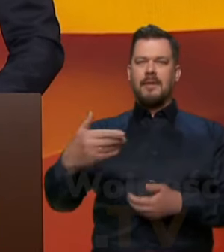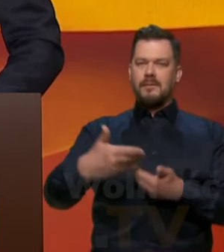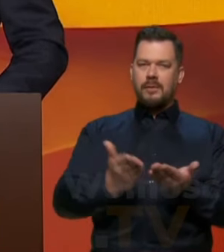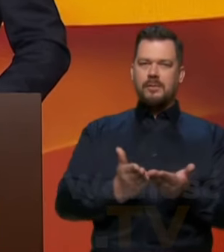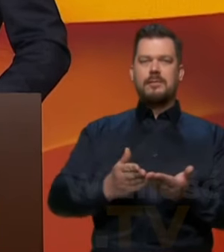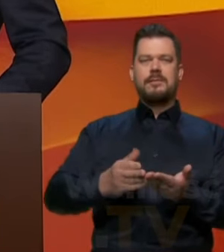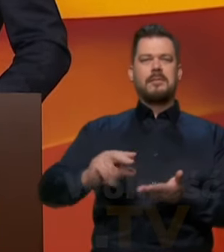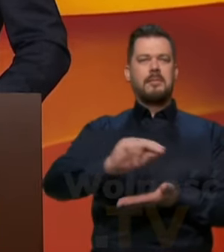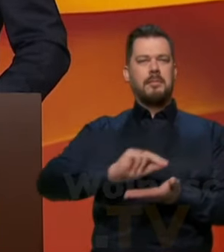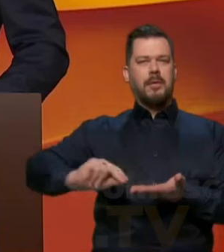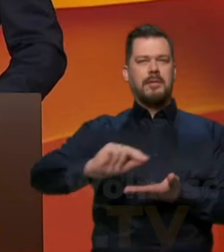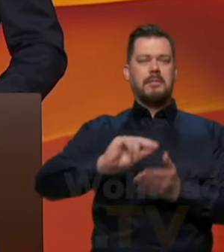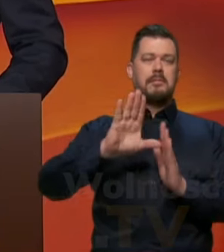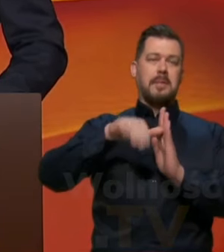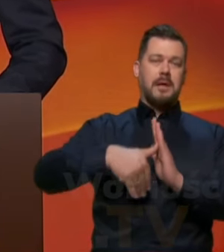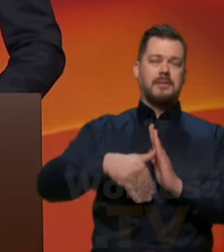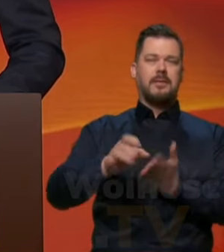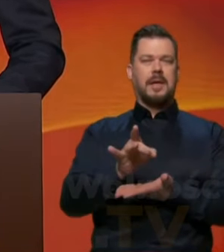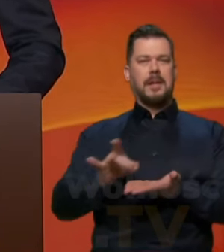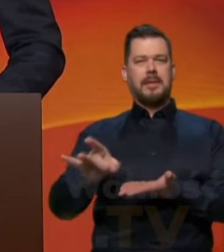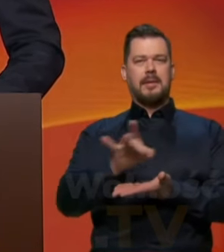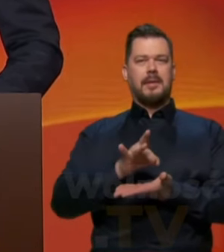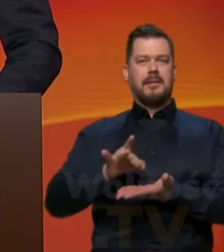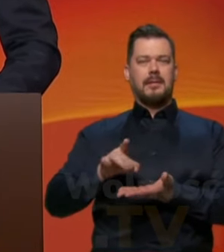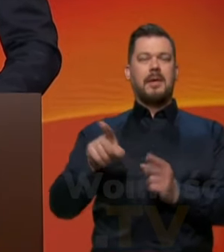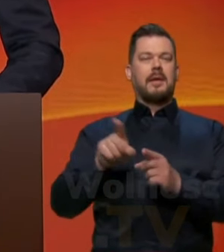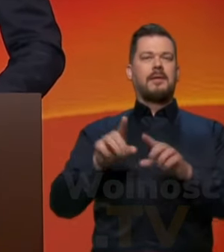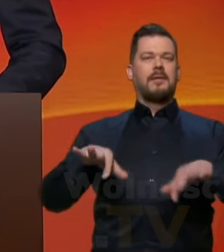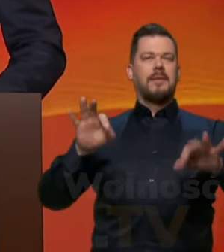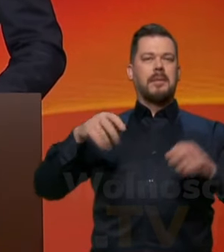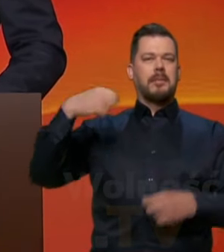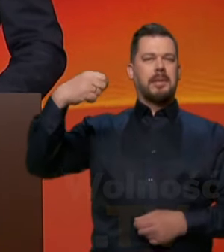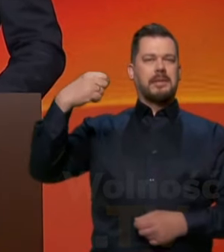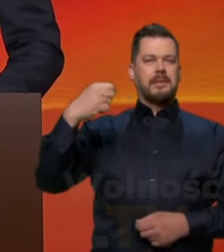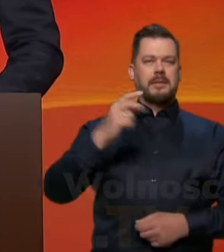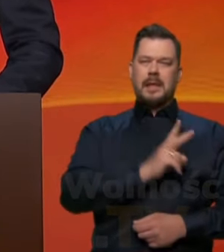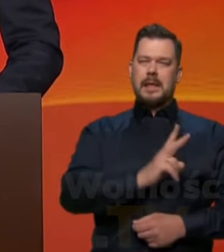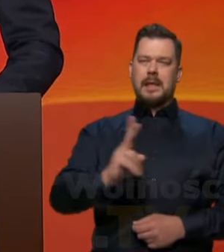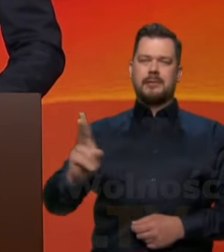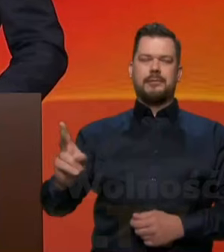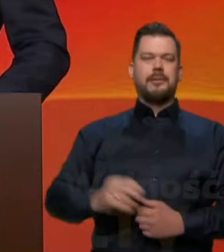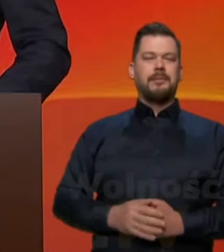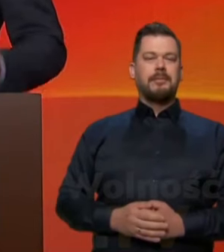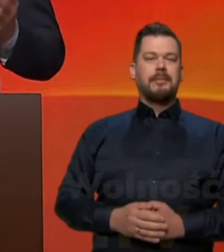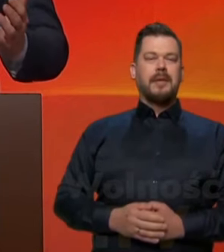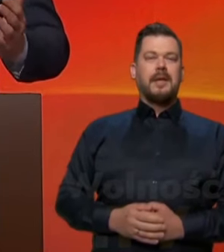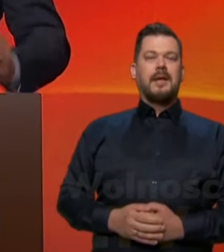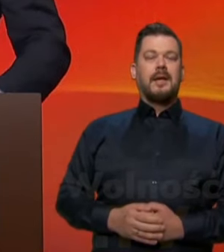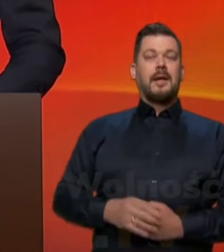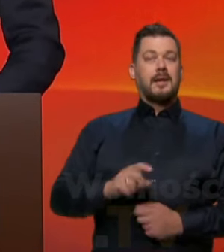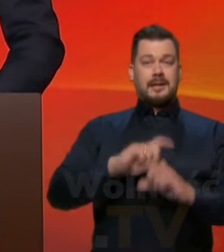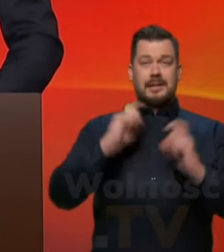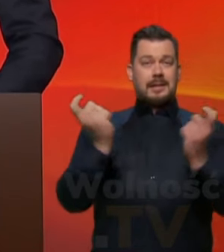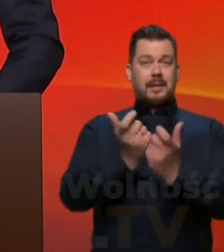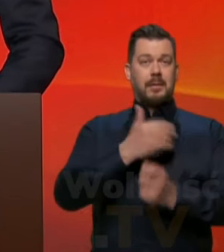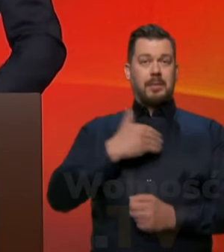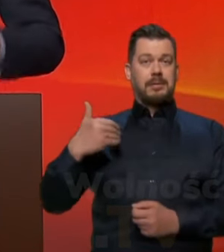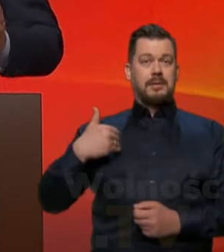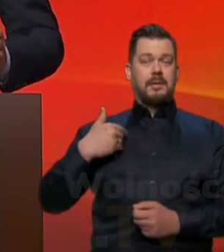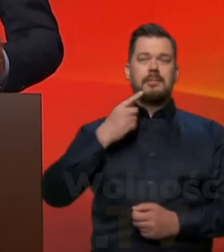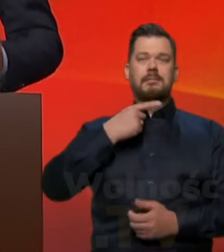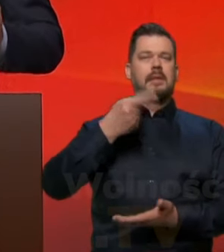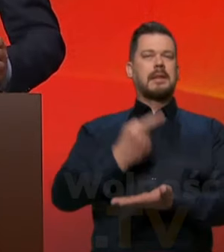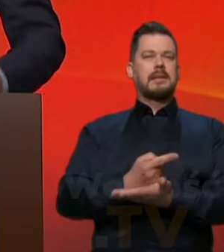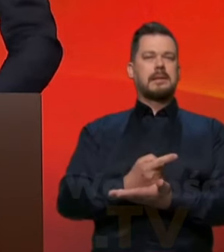rad powiatowych, miejskich i gminnych. Wybierzemy również prezydentów, burmistrzów i wójtów. W całej Polsce prawo decydowania